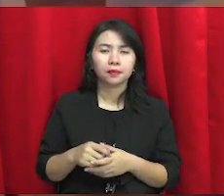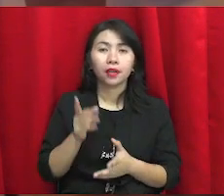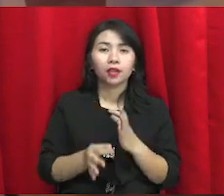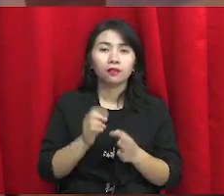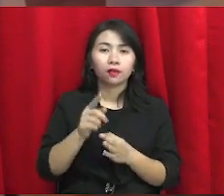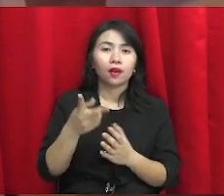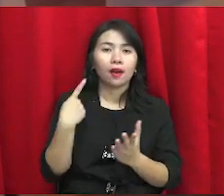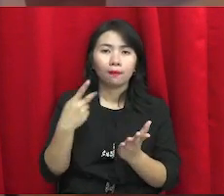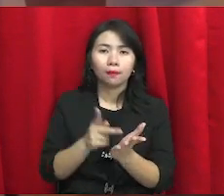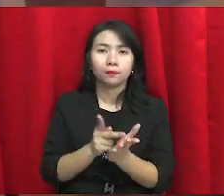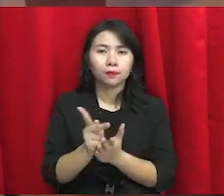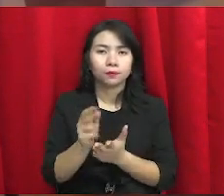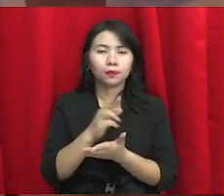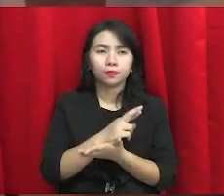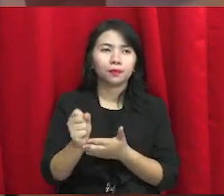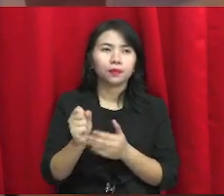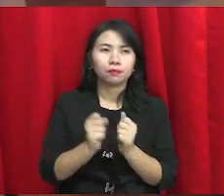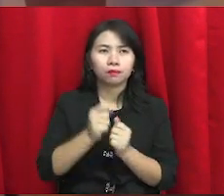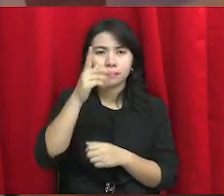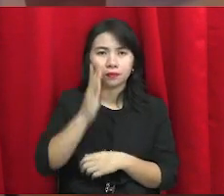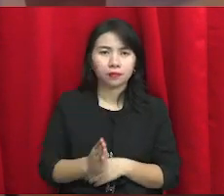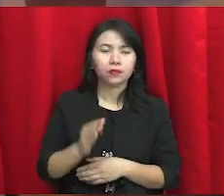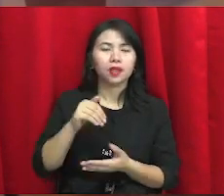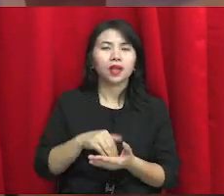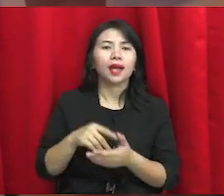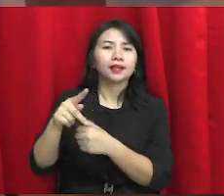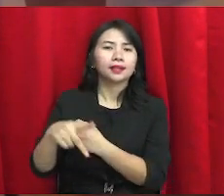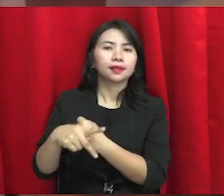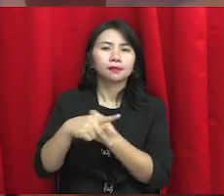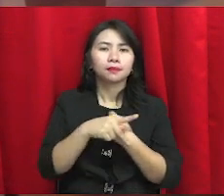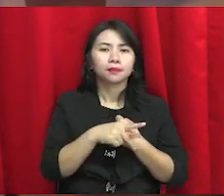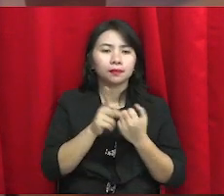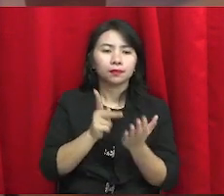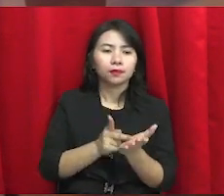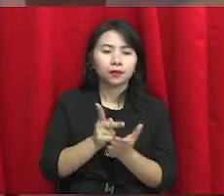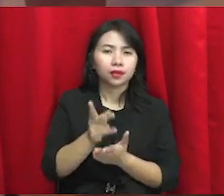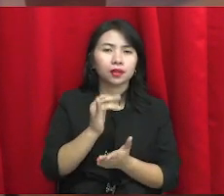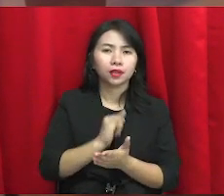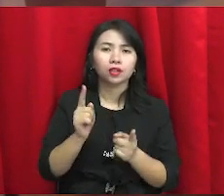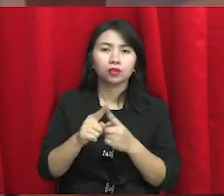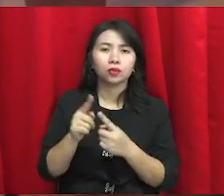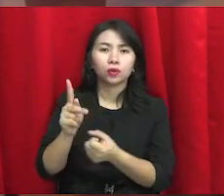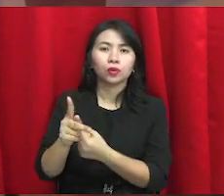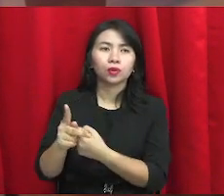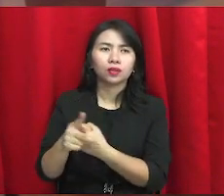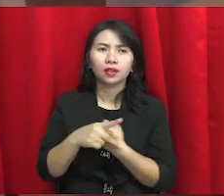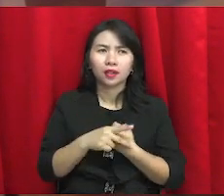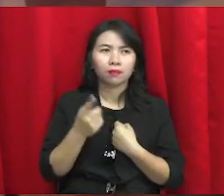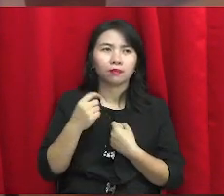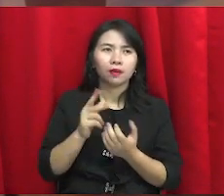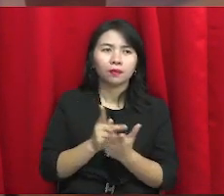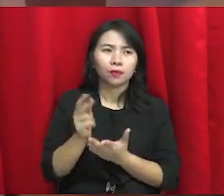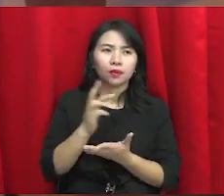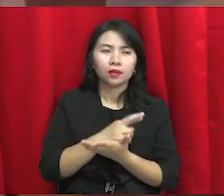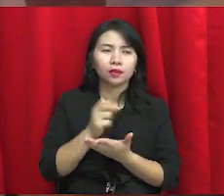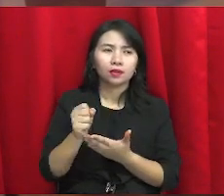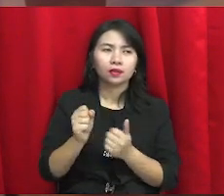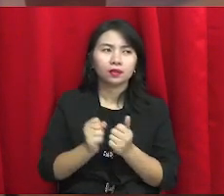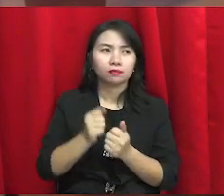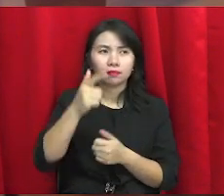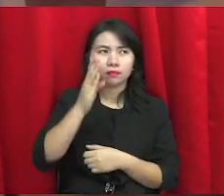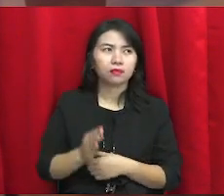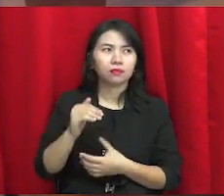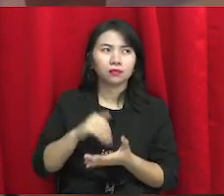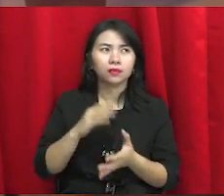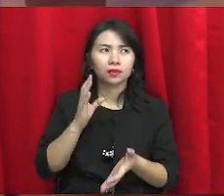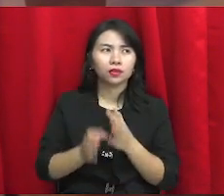relasyon natin sa Panginoon. So keeping the purity is to keep the pure relationship with God. Na kung yun po